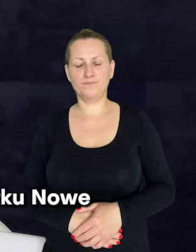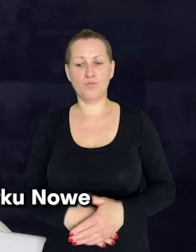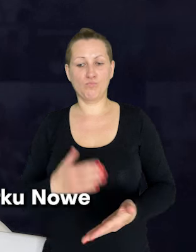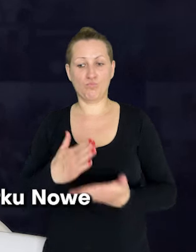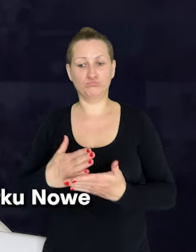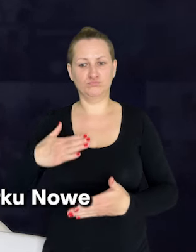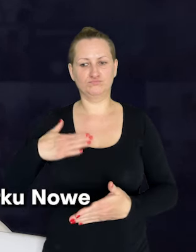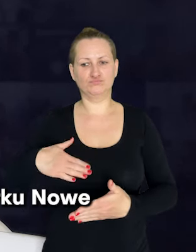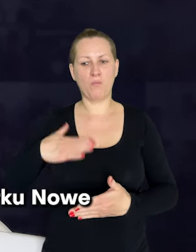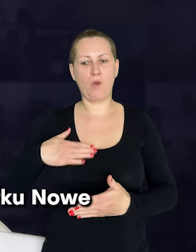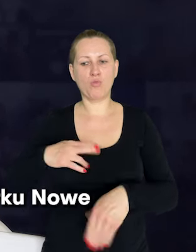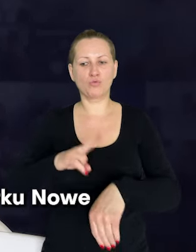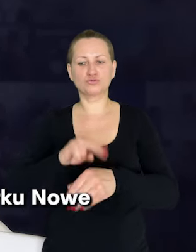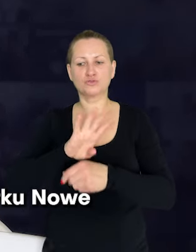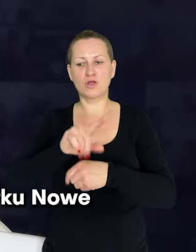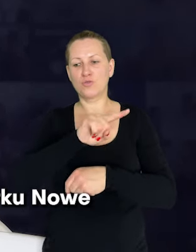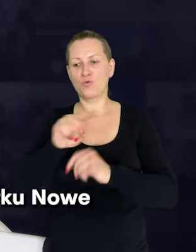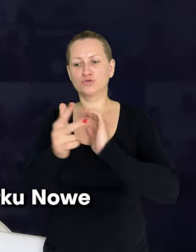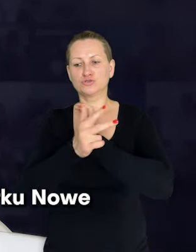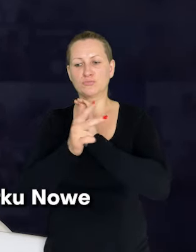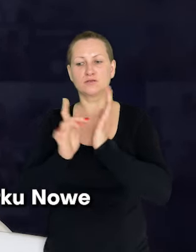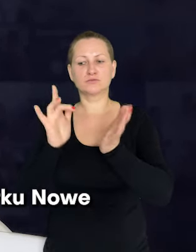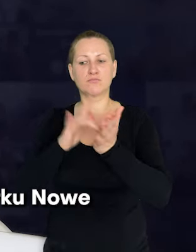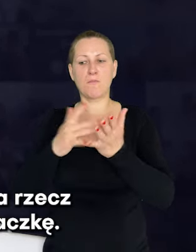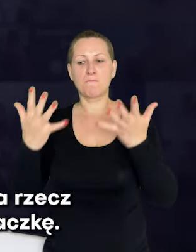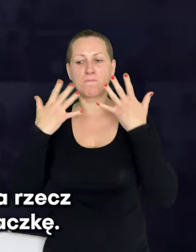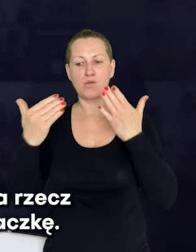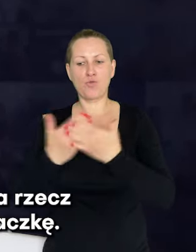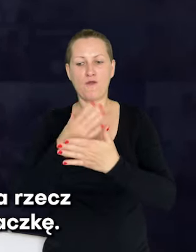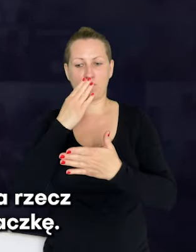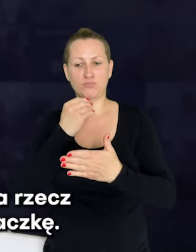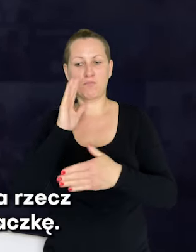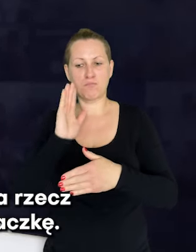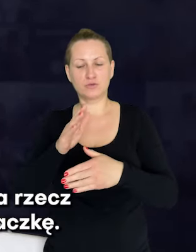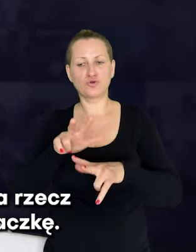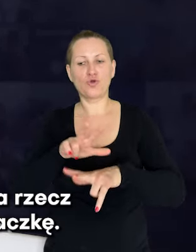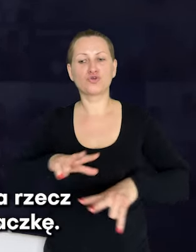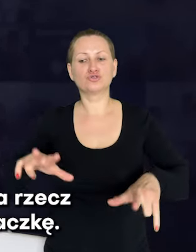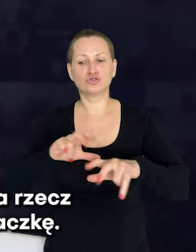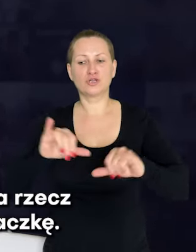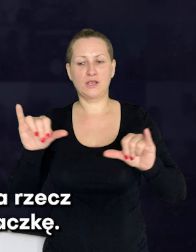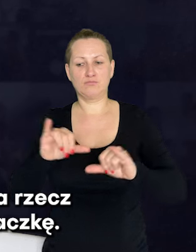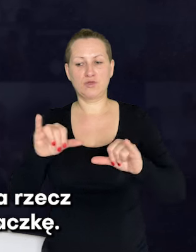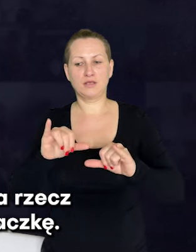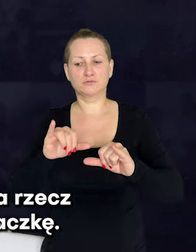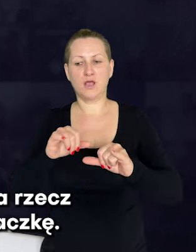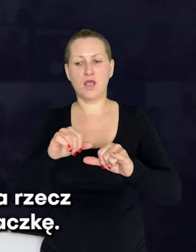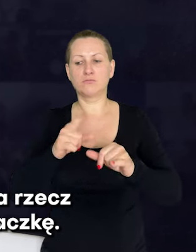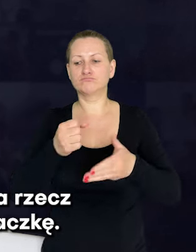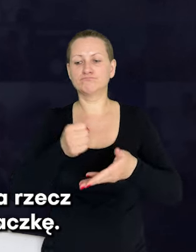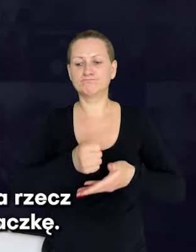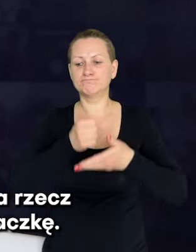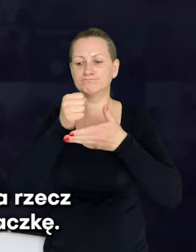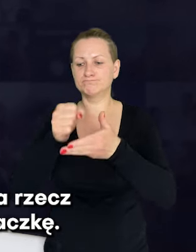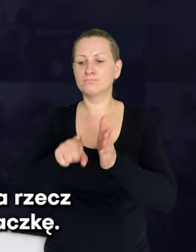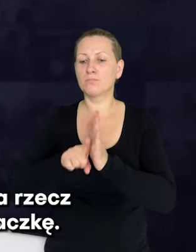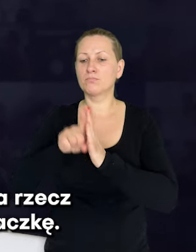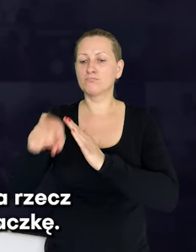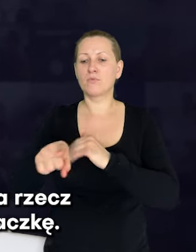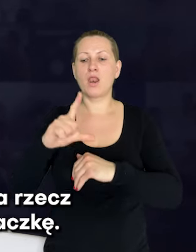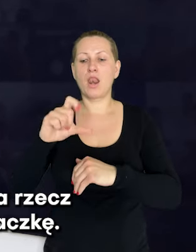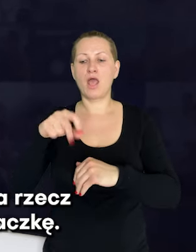Już w tą sobotę w godzinach 14-18 w Parku Nowe Oblicze odbędzie się rodzinny piknik charytatywny na rzecz Laury, małej